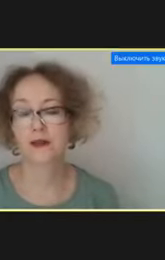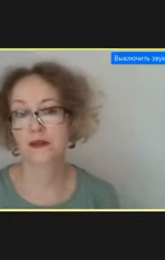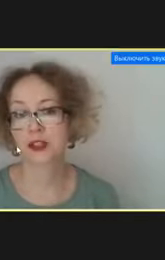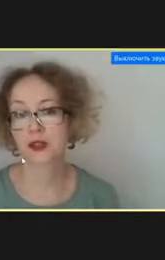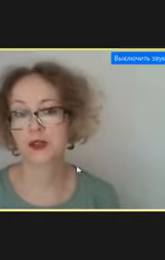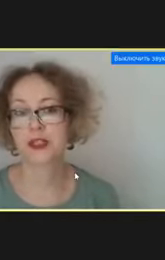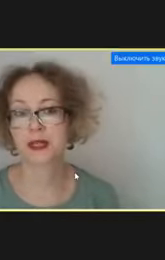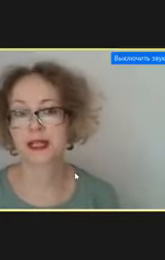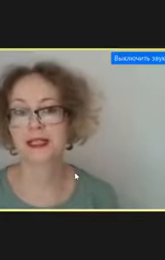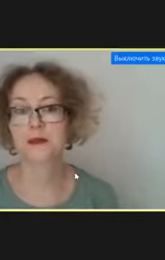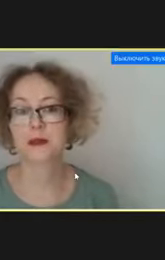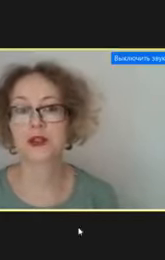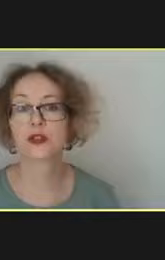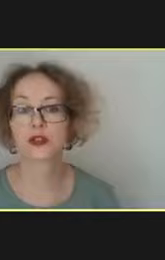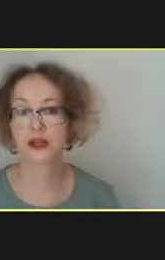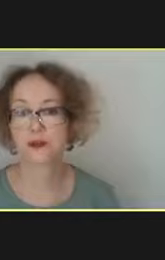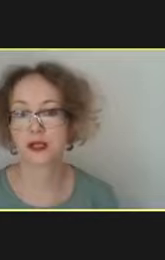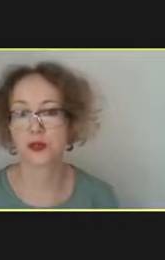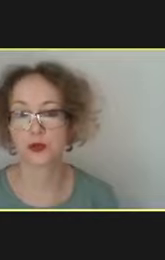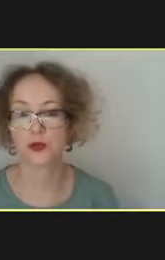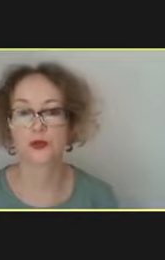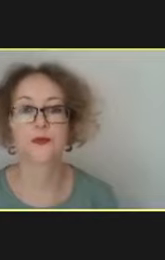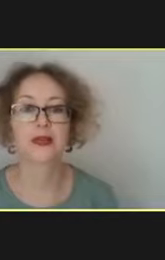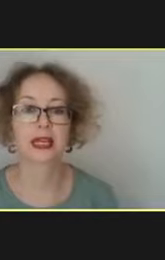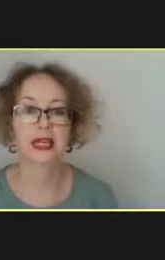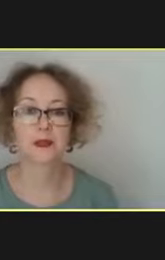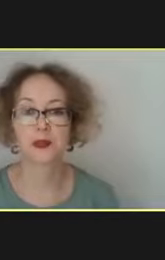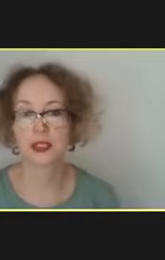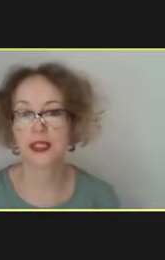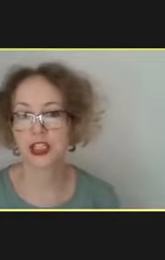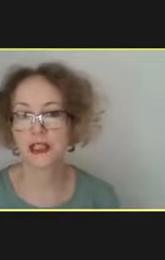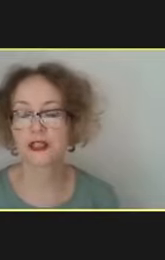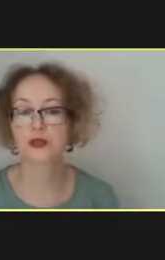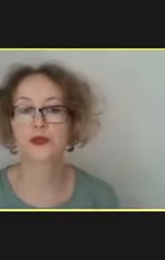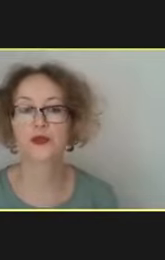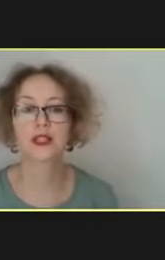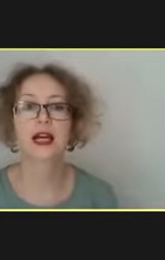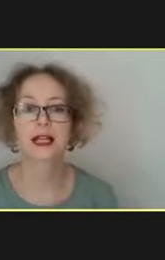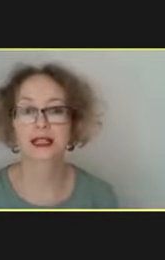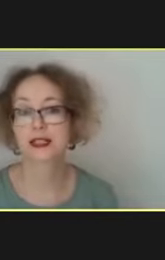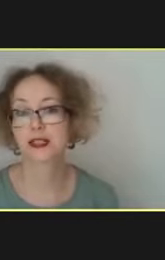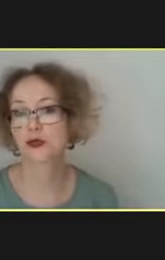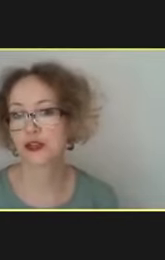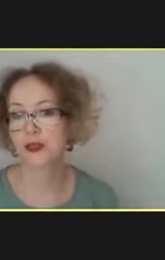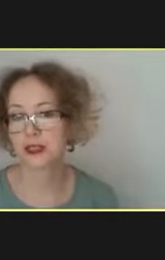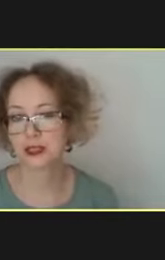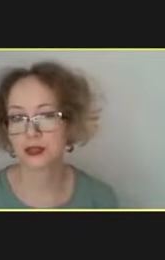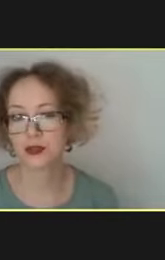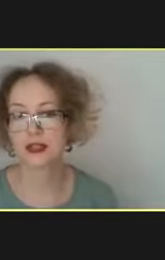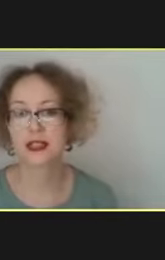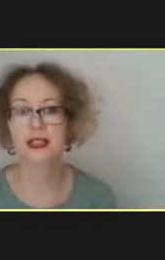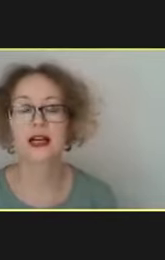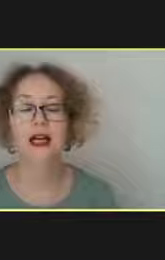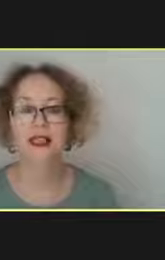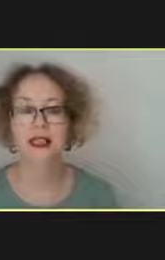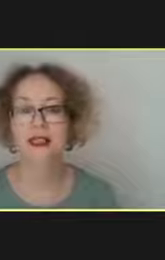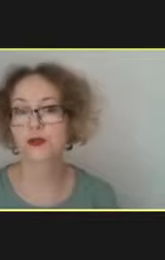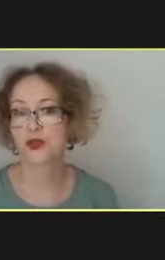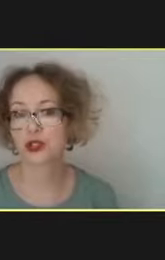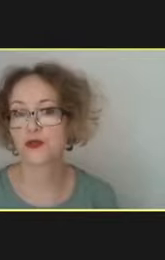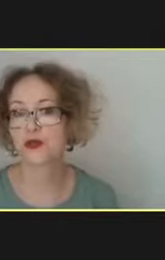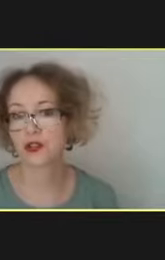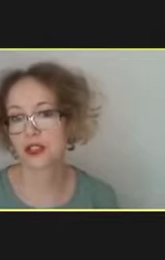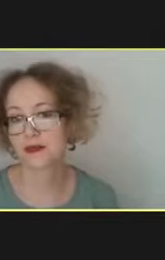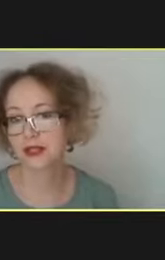А, экскурсия продлится примерно 45 минут. И после окончания экскурсии, когда я закончу демонстрацию экрана, тогда